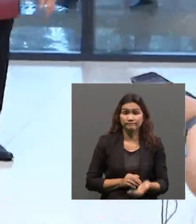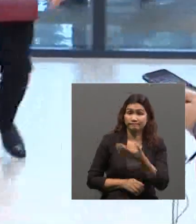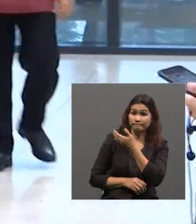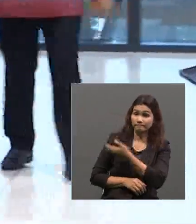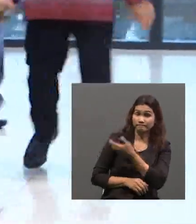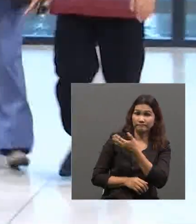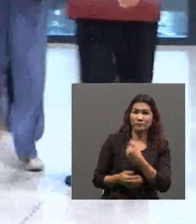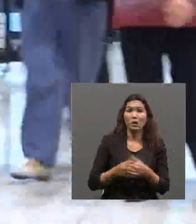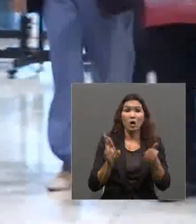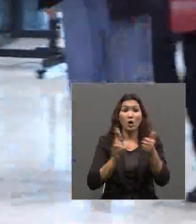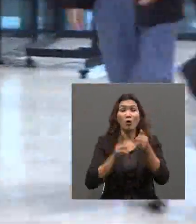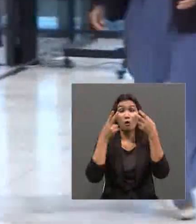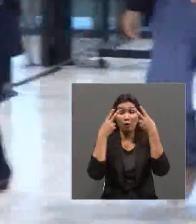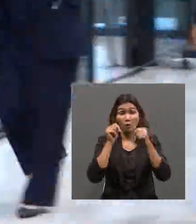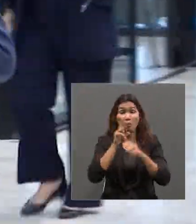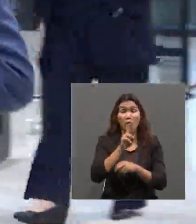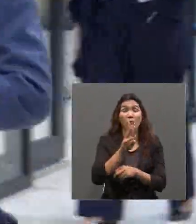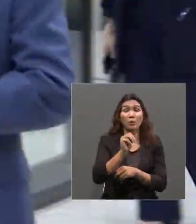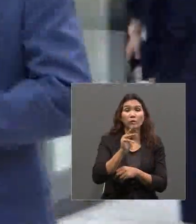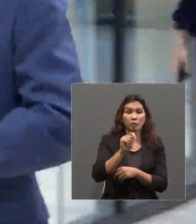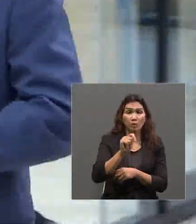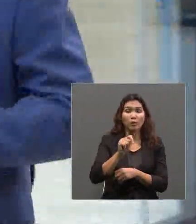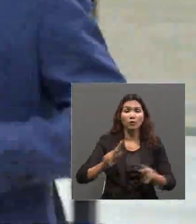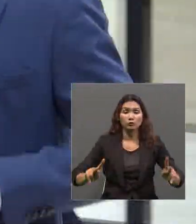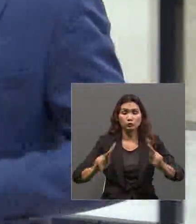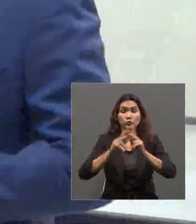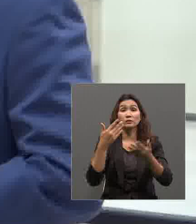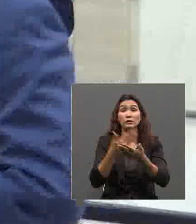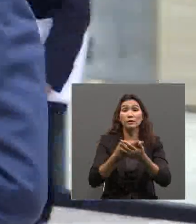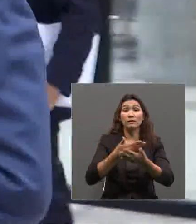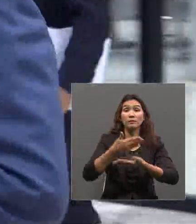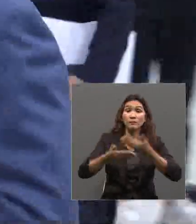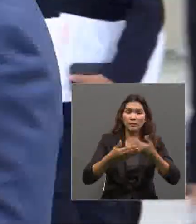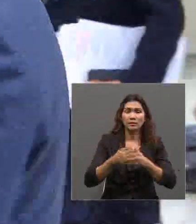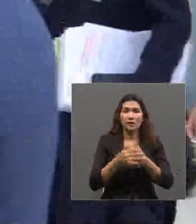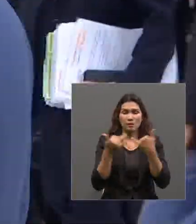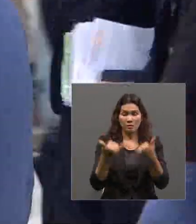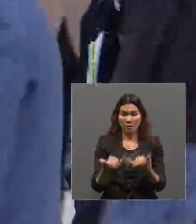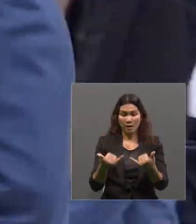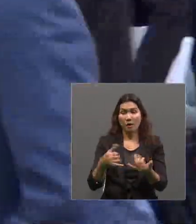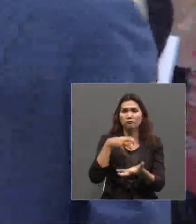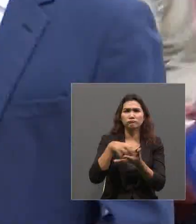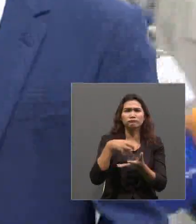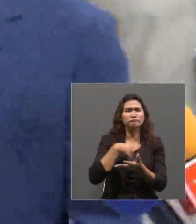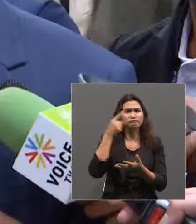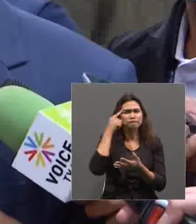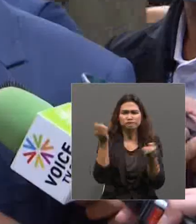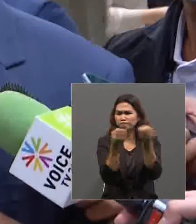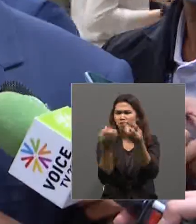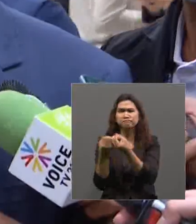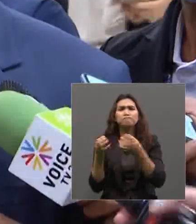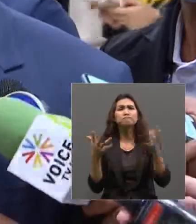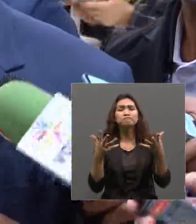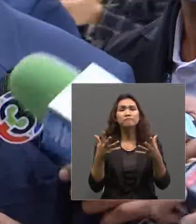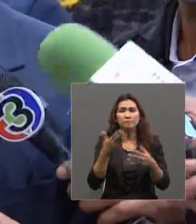ณะวิสิทธิ์ค่ะรองนายกรัฐมนตรีและรัฐมนตรีว่าการกระทรวงพาณิชย์ก็มองว่าการอภิปรายครั้งนี้ไม่น่าจะเกิดผลกระทบอะไร